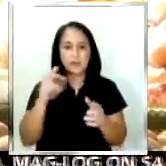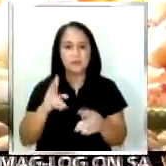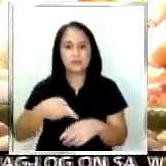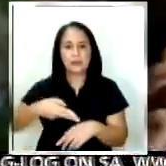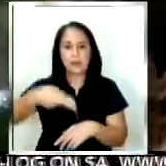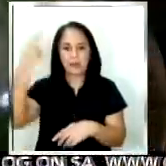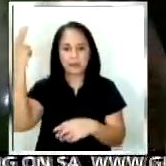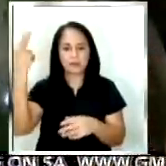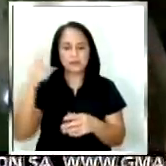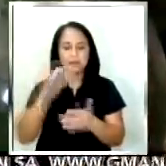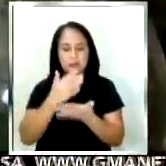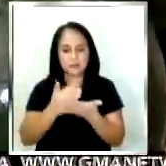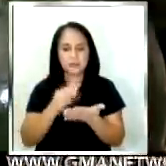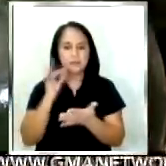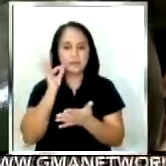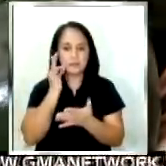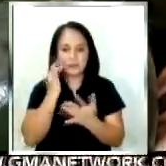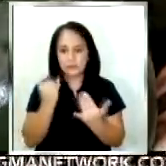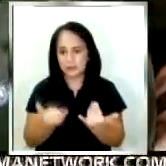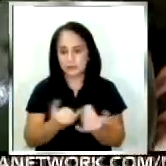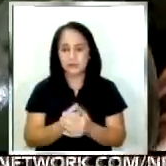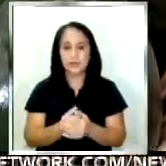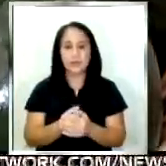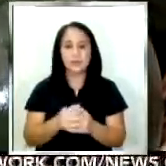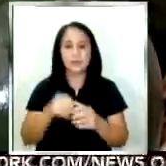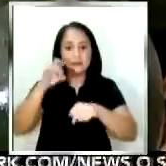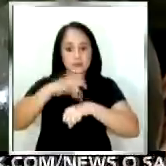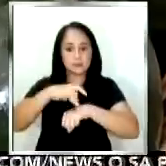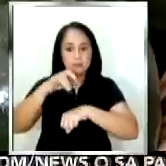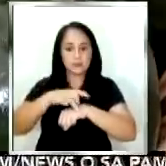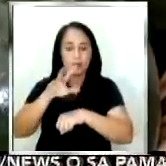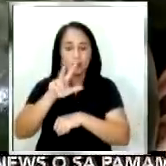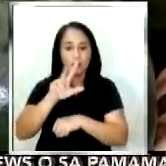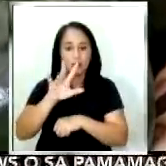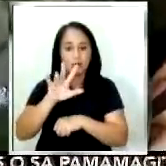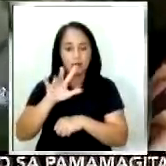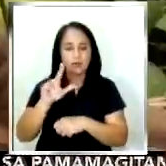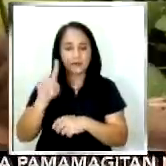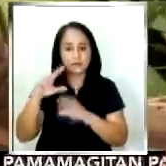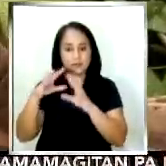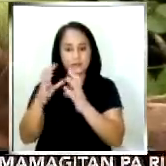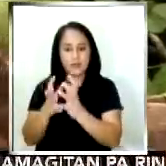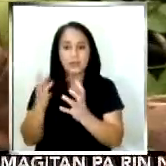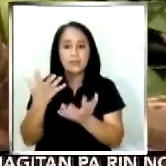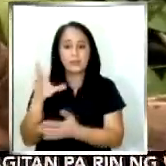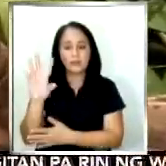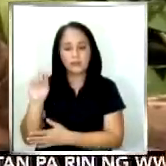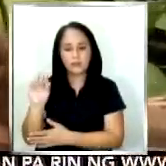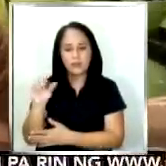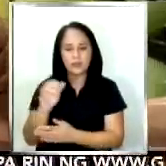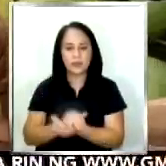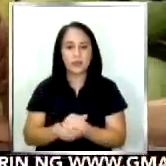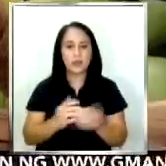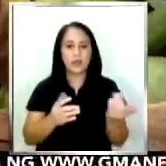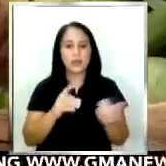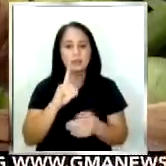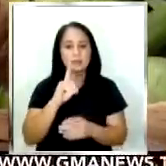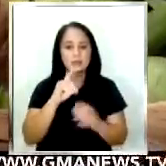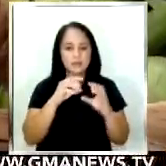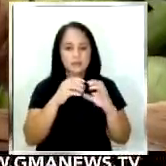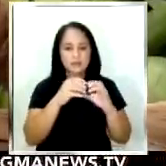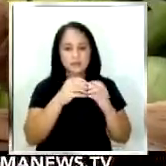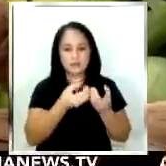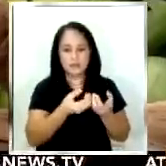ngayon. Ang pakwan na dati 35 pesos kada piraso, 50 pesos na ngayon. Ang dalanghita, 40 pesos na ang kilo mula